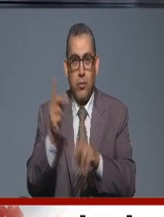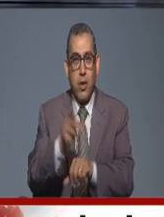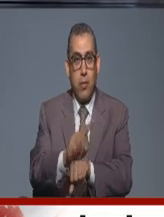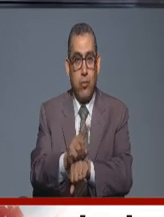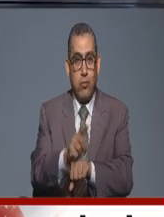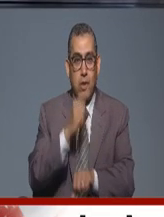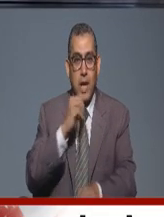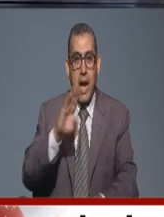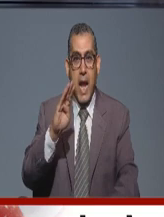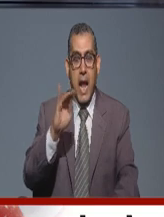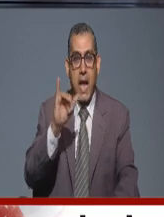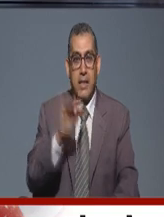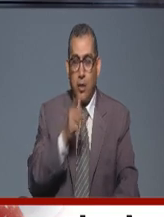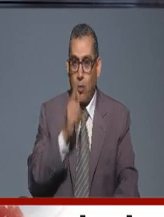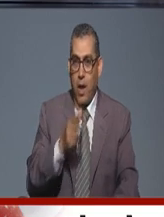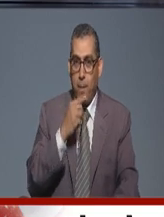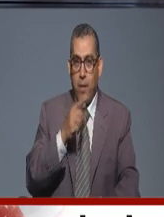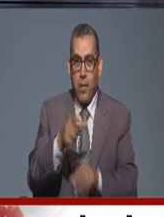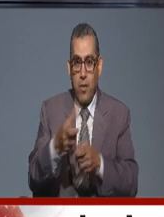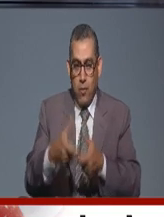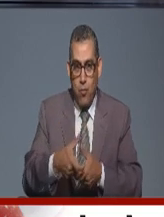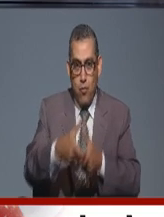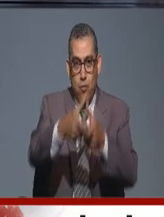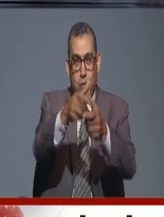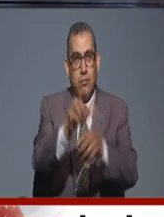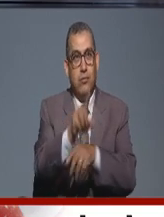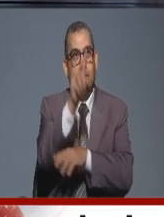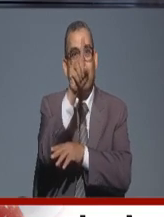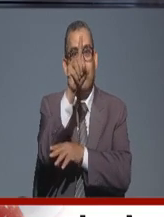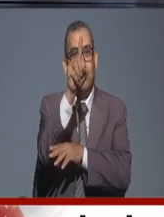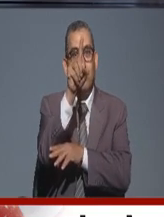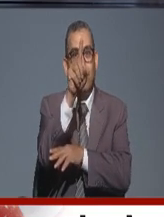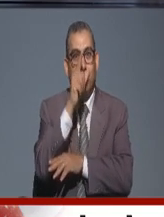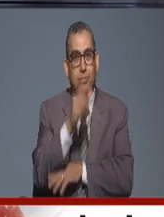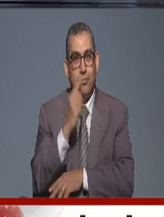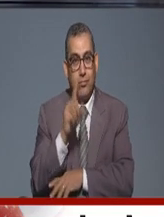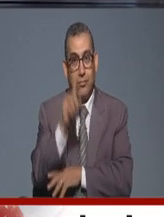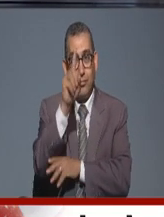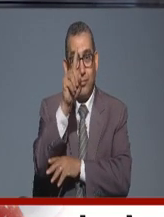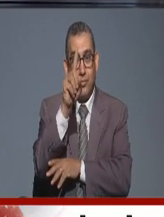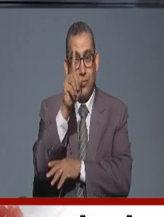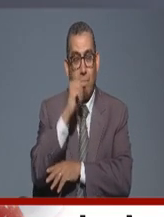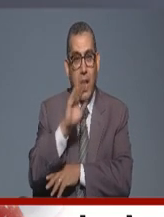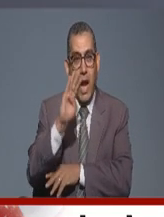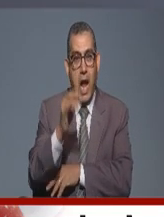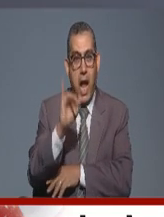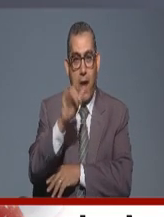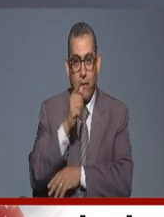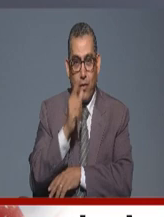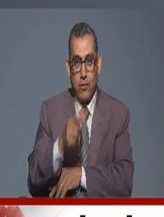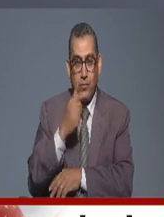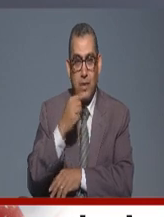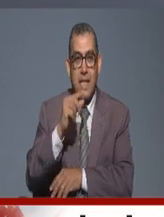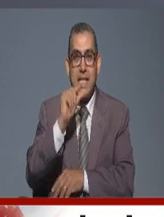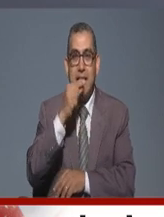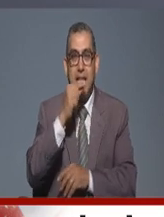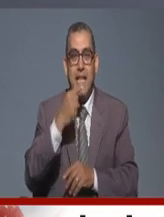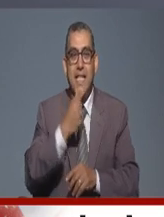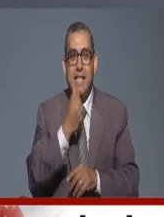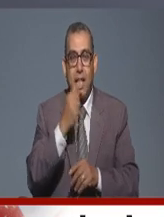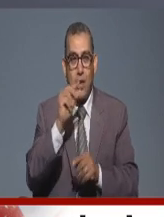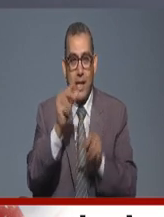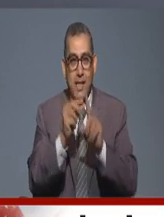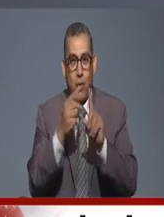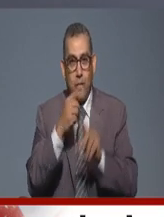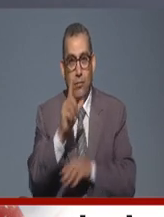الكاكي ماسوره المدفع رفعه راسها للسماء الكاكي اللي هي الزيتوني لقيت المسوره